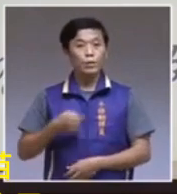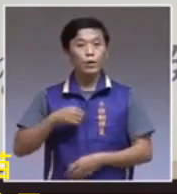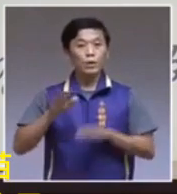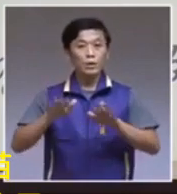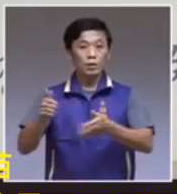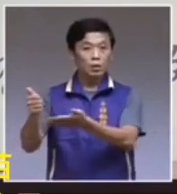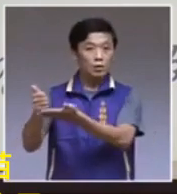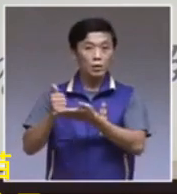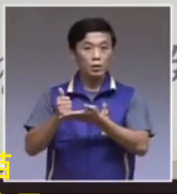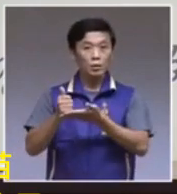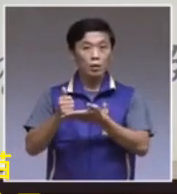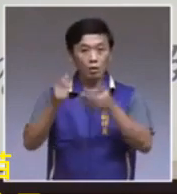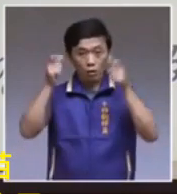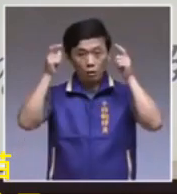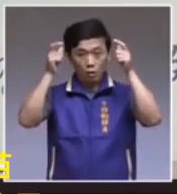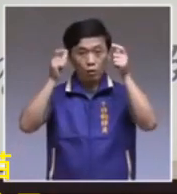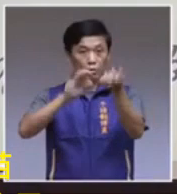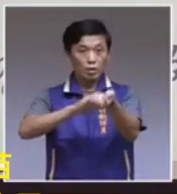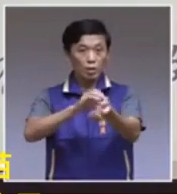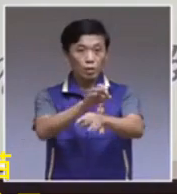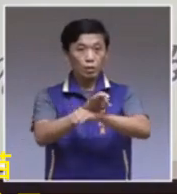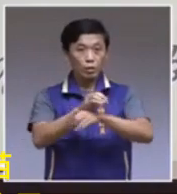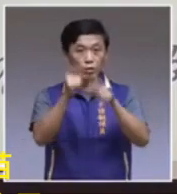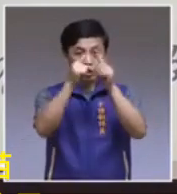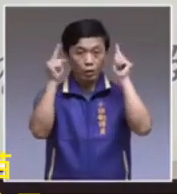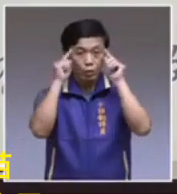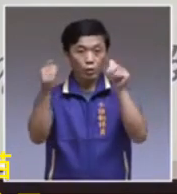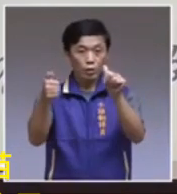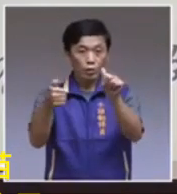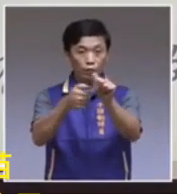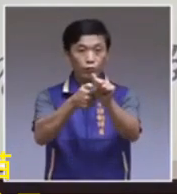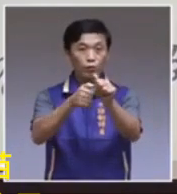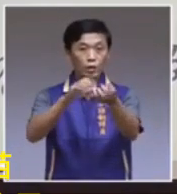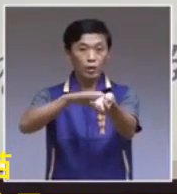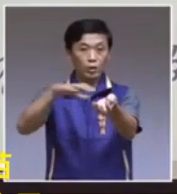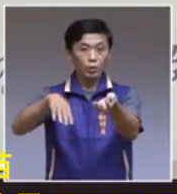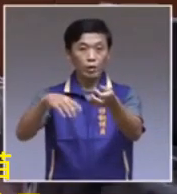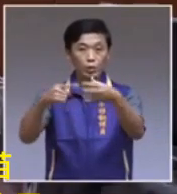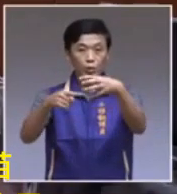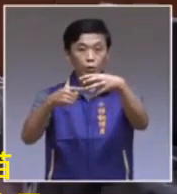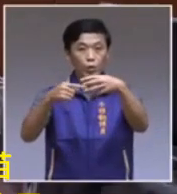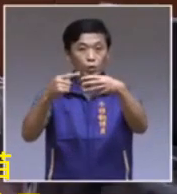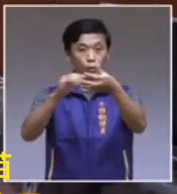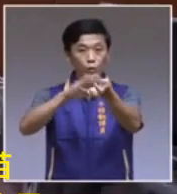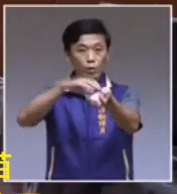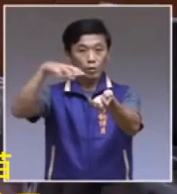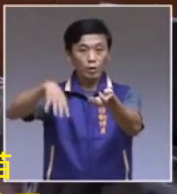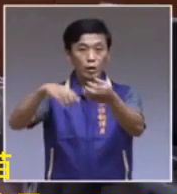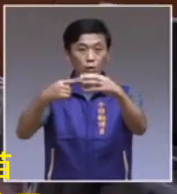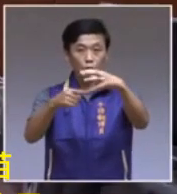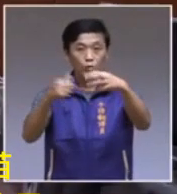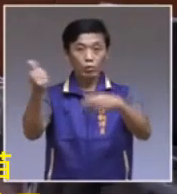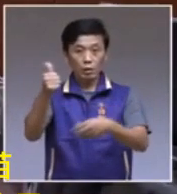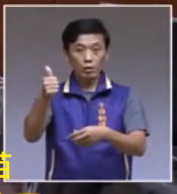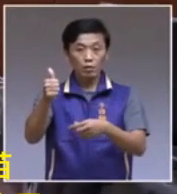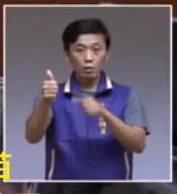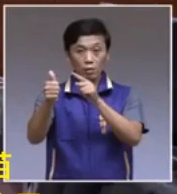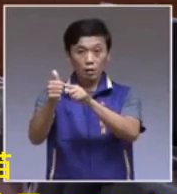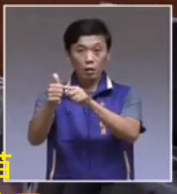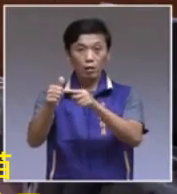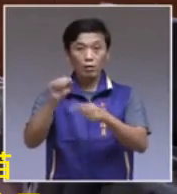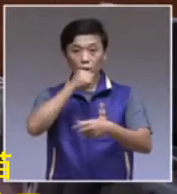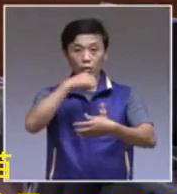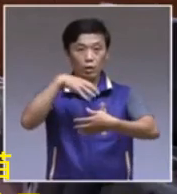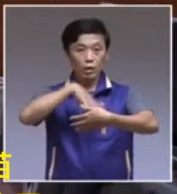们高雄医学大学附设医院的钟衍文钟院长，他本身就是国内我们疫苗的权